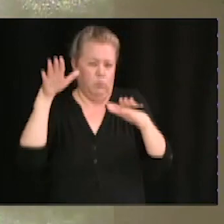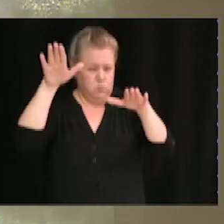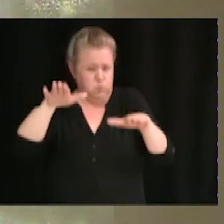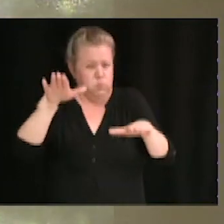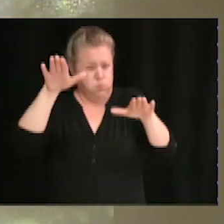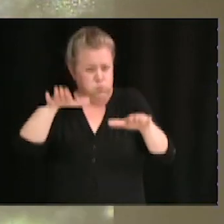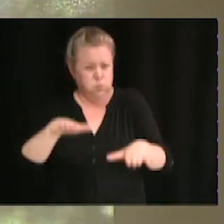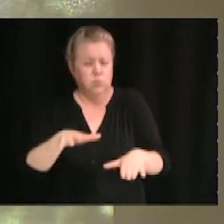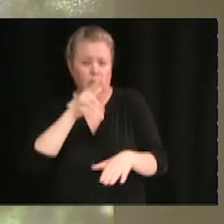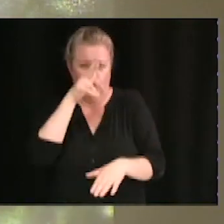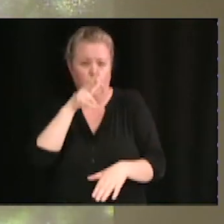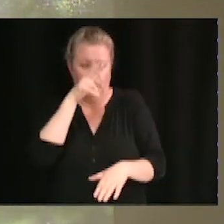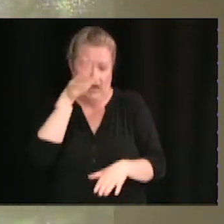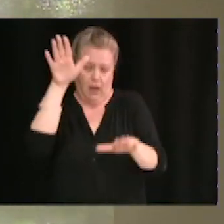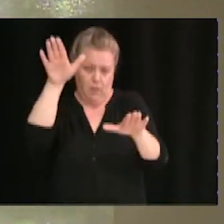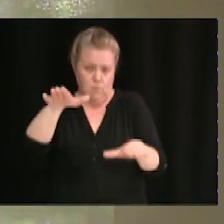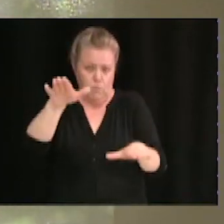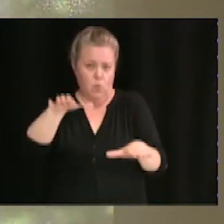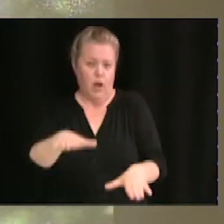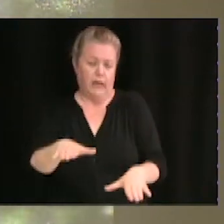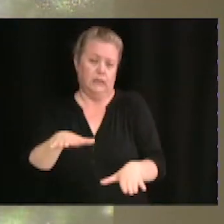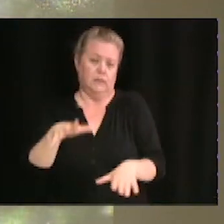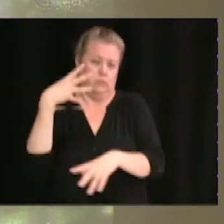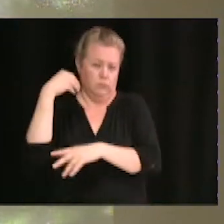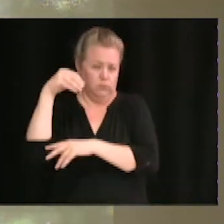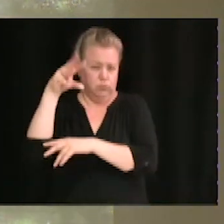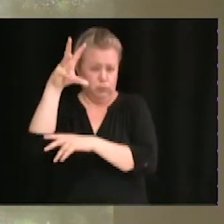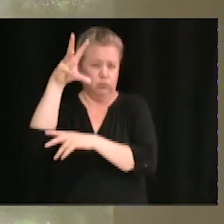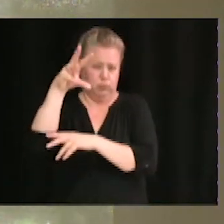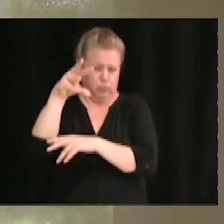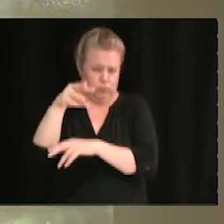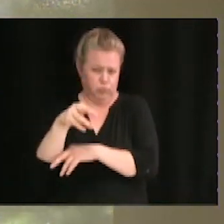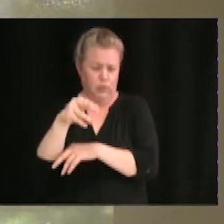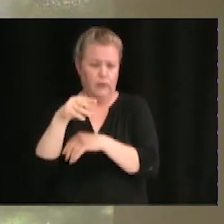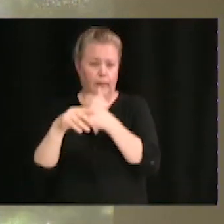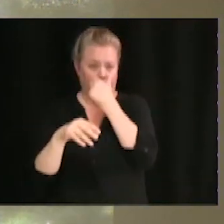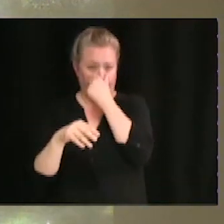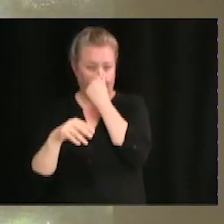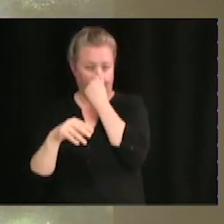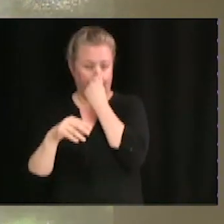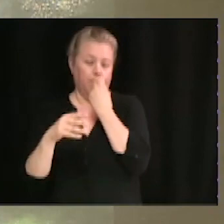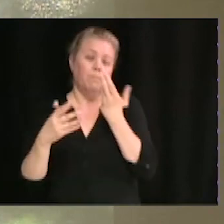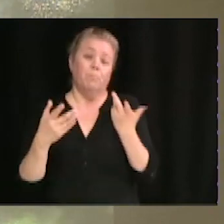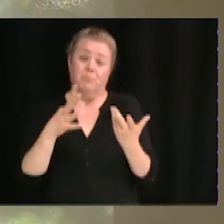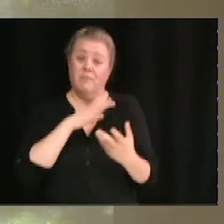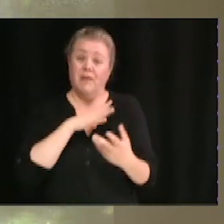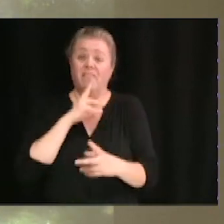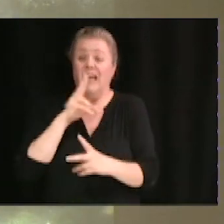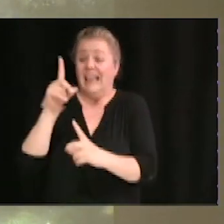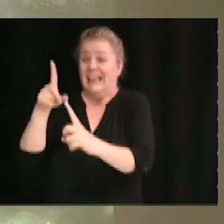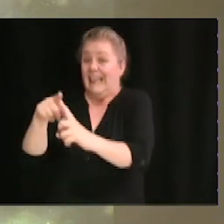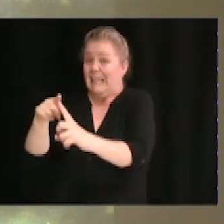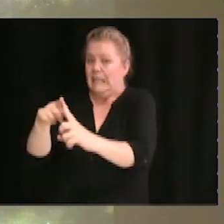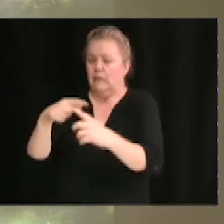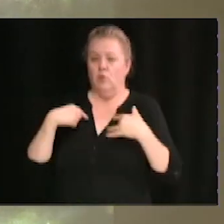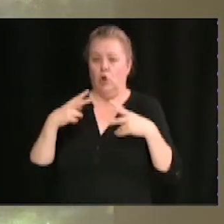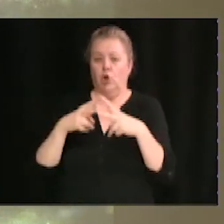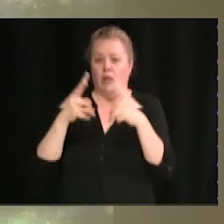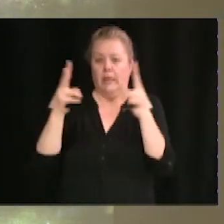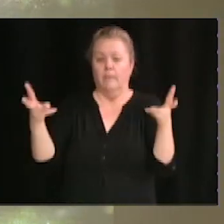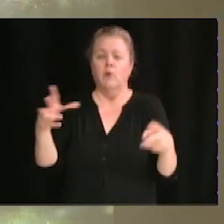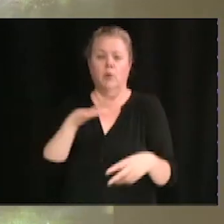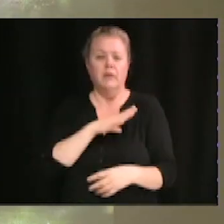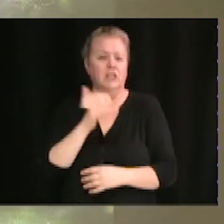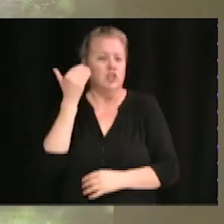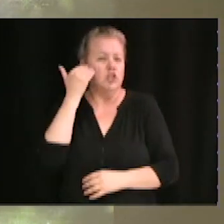encore une fois la clarté, la luminosité. Mais c'est un point technique que je n'y connais pas, mais je sais